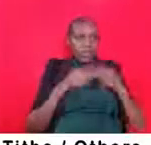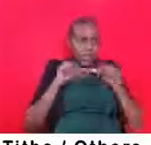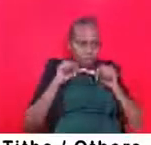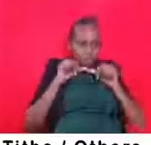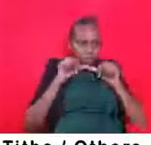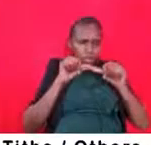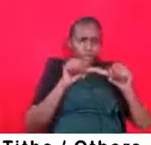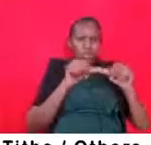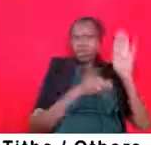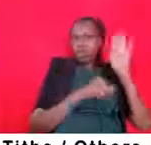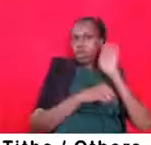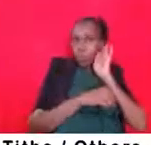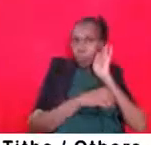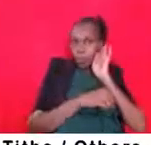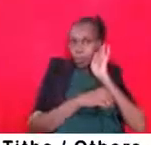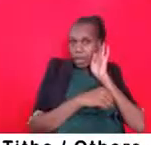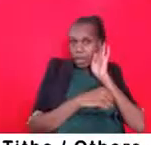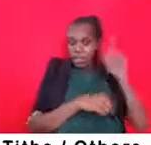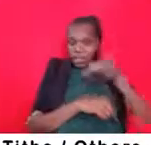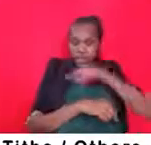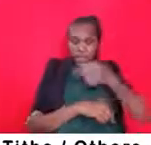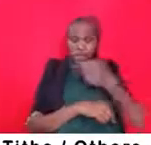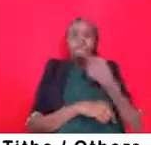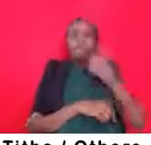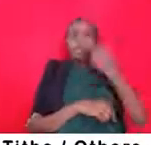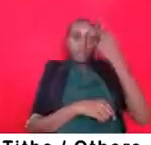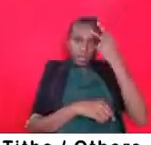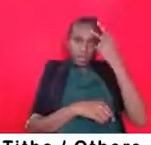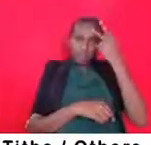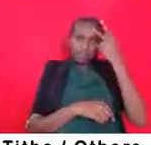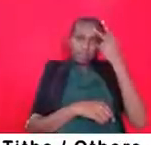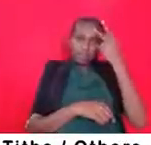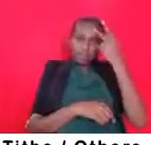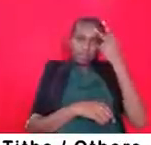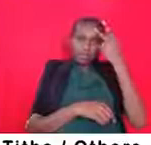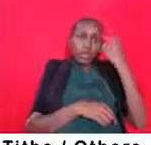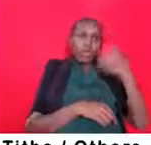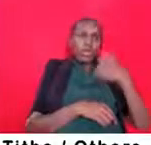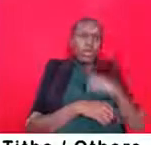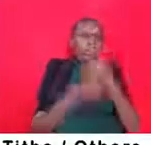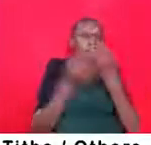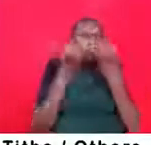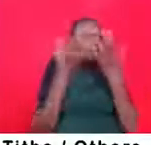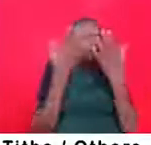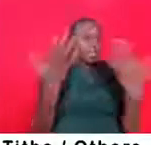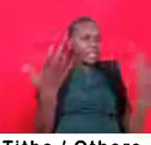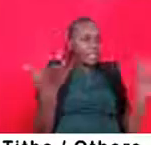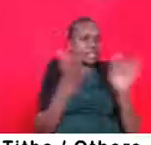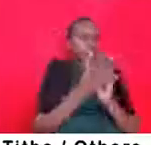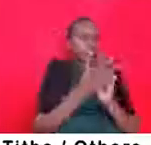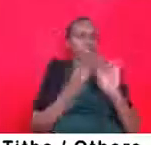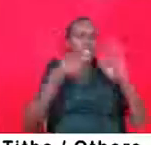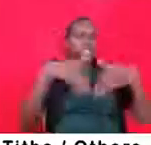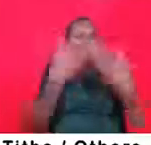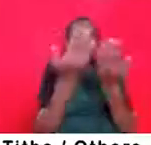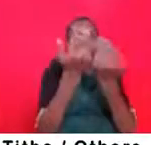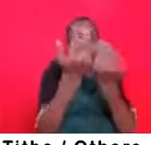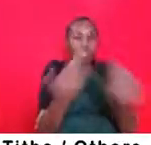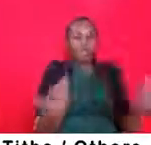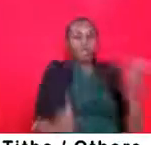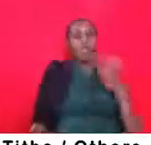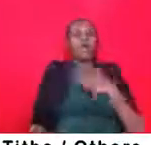kutii. Na sisi wazazi, kuna mambo mengi ambayo tunaweza tukawapatia watoto